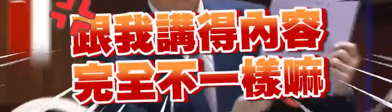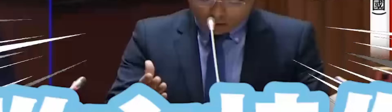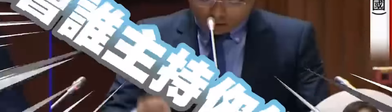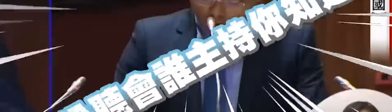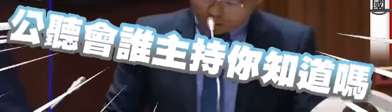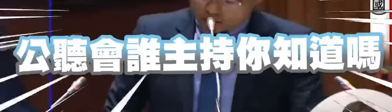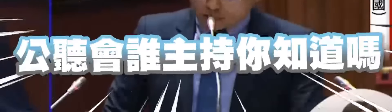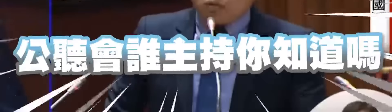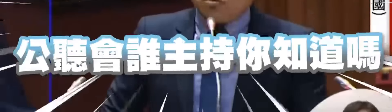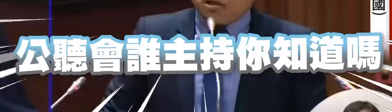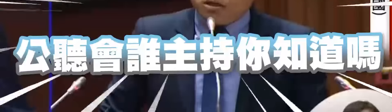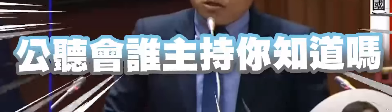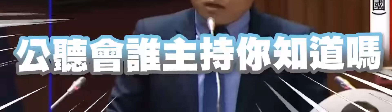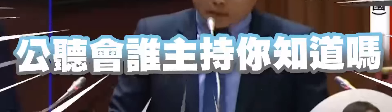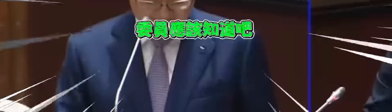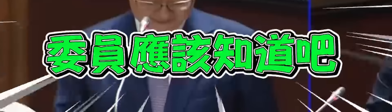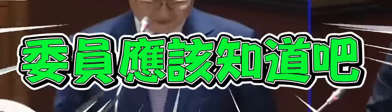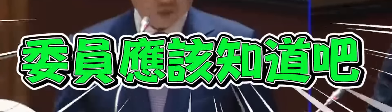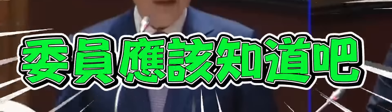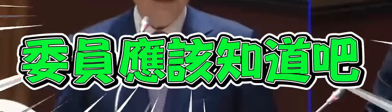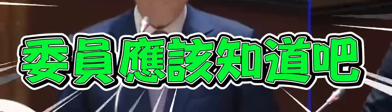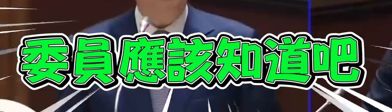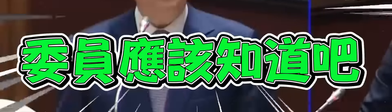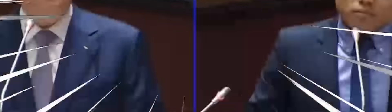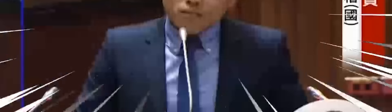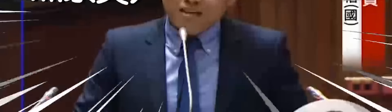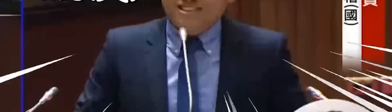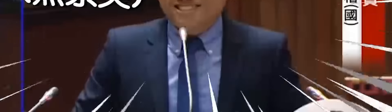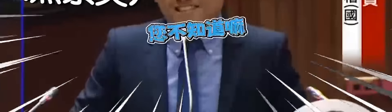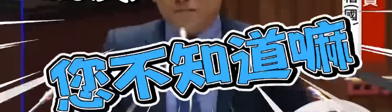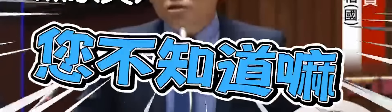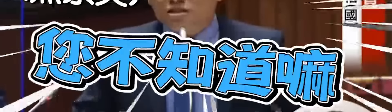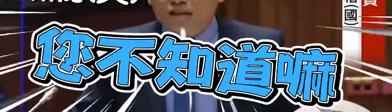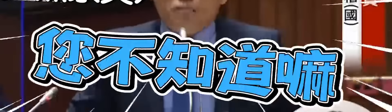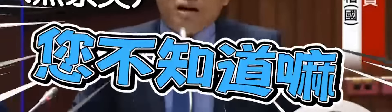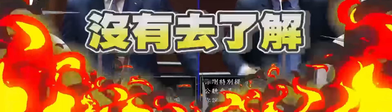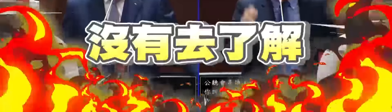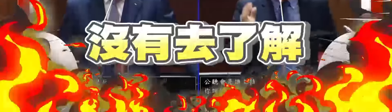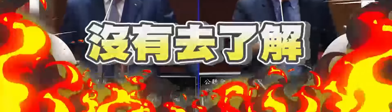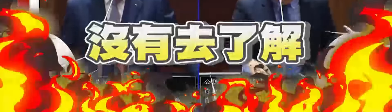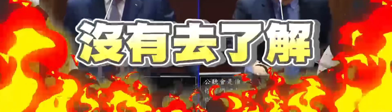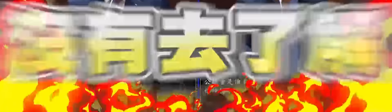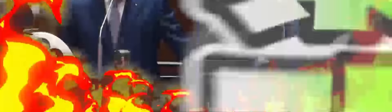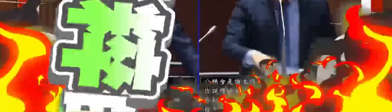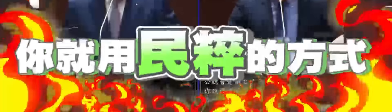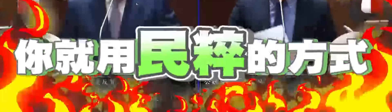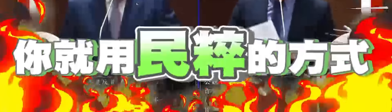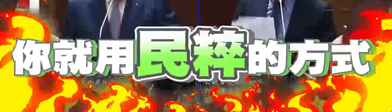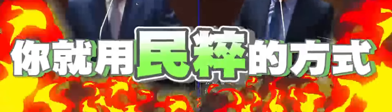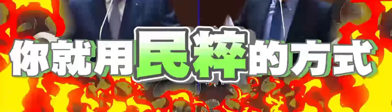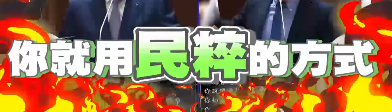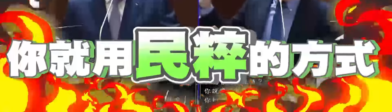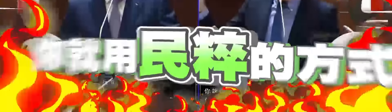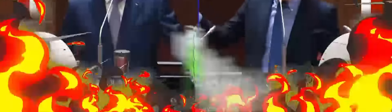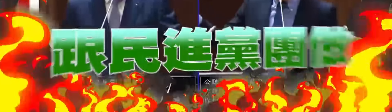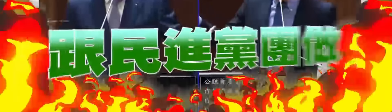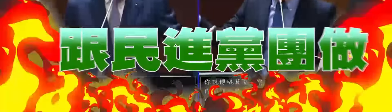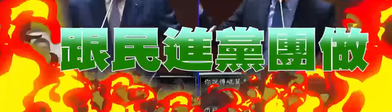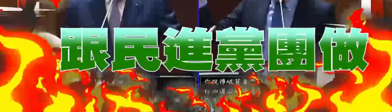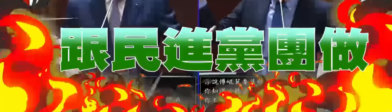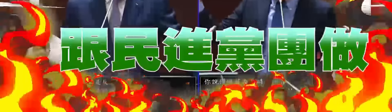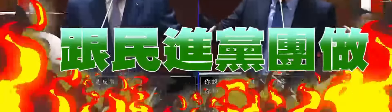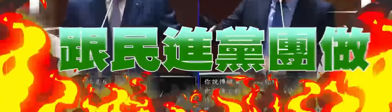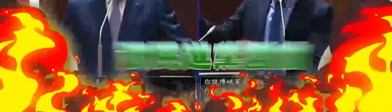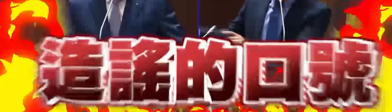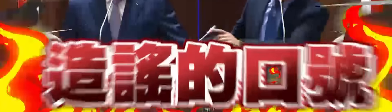不一样嘛。 院长，公听会是谁主持的？您知道吗？ 委员应该知道。 您不知道嘛？没有去了解，你就用民粹式的方式来去